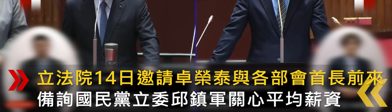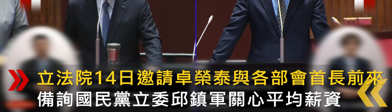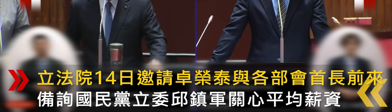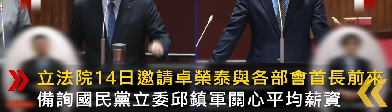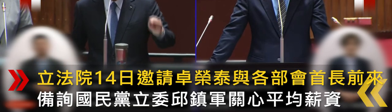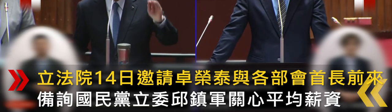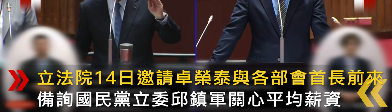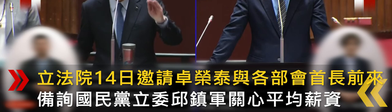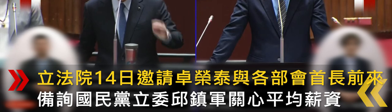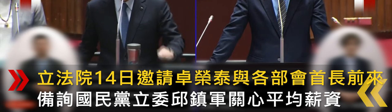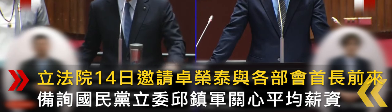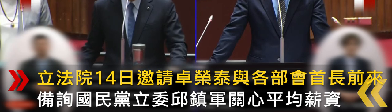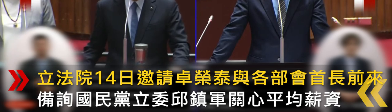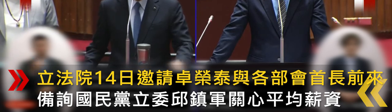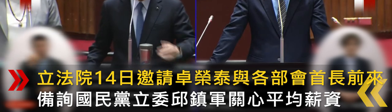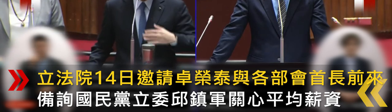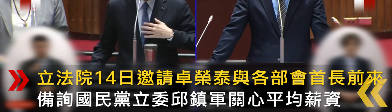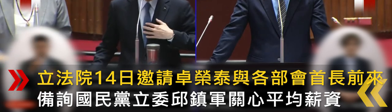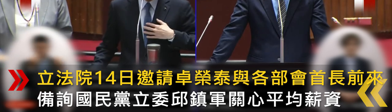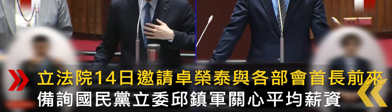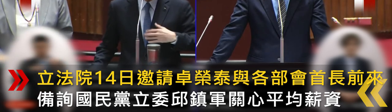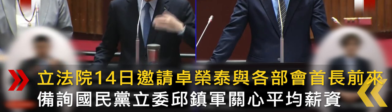这个薪资的平均啊，达到6.3万元，你相信吗？ 我们在初期看到这样的数字，我们也认为应该有一个更合适的计算方式。 对吧？因为 是传统上，他是用这样的计算。我们如果能够把它改成中位数的计算方式来讲，那么会让。